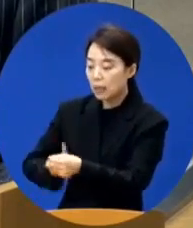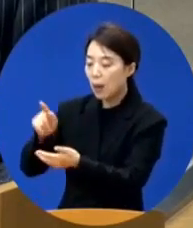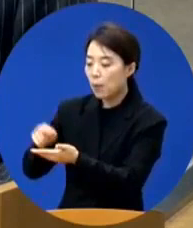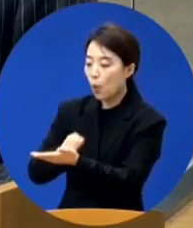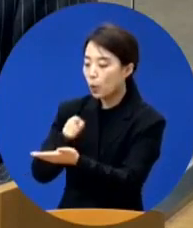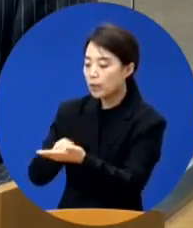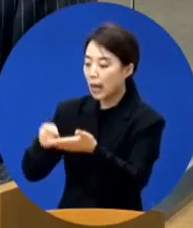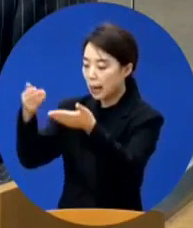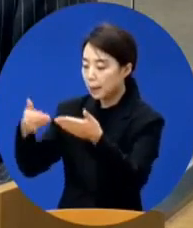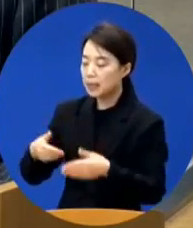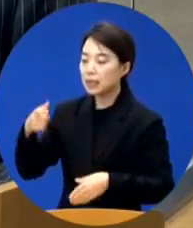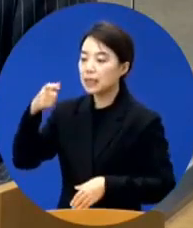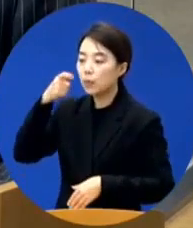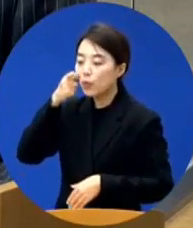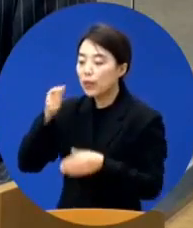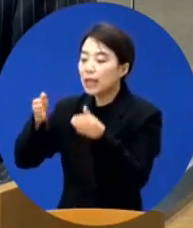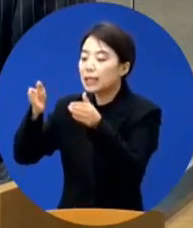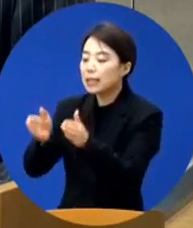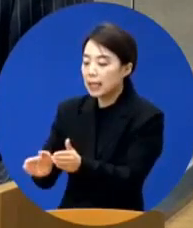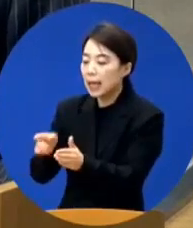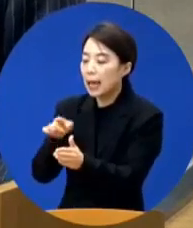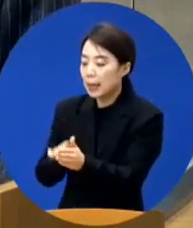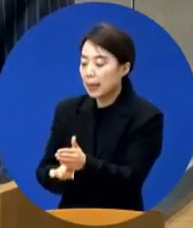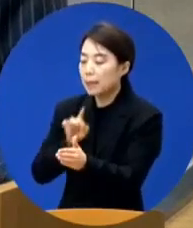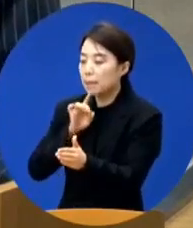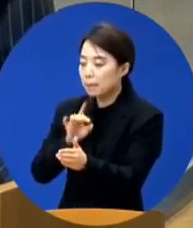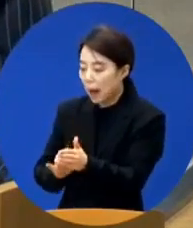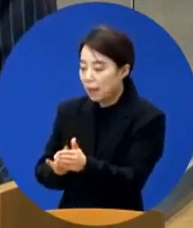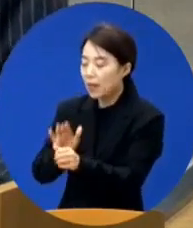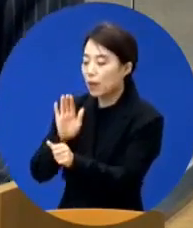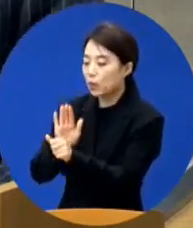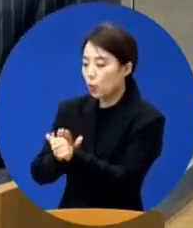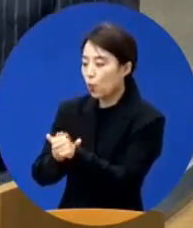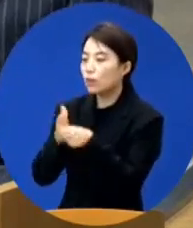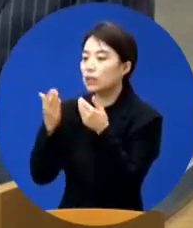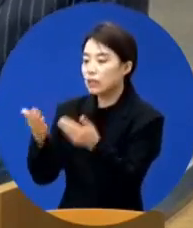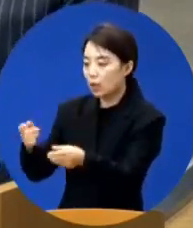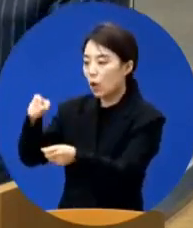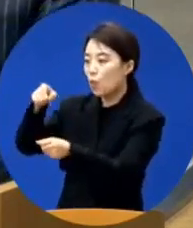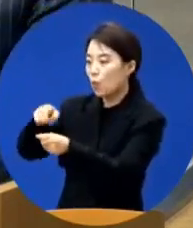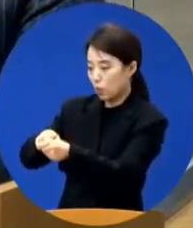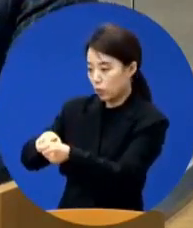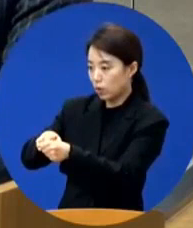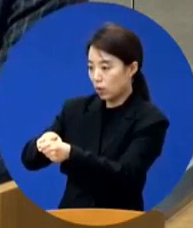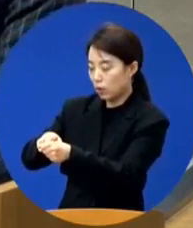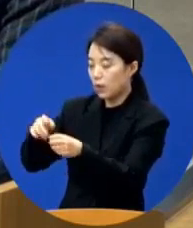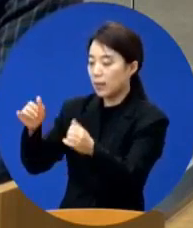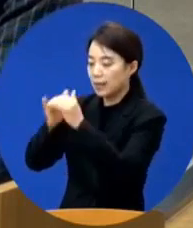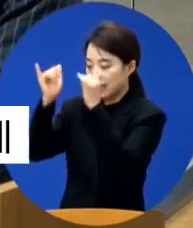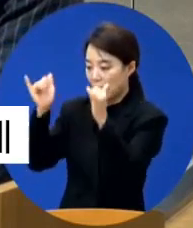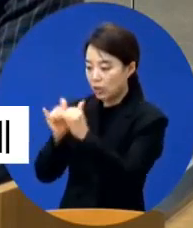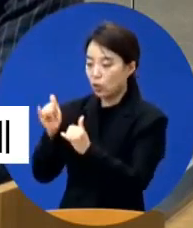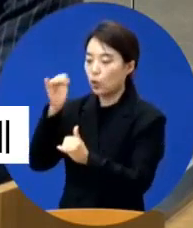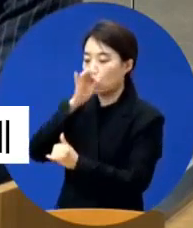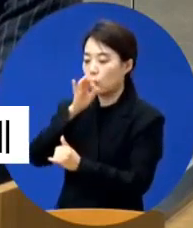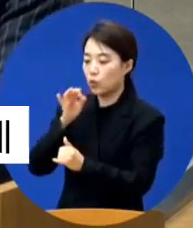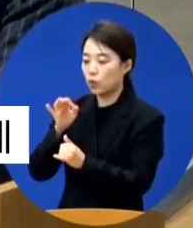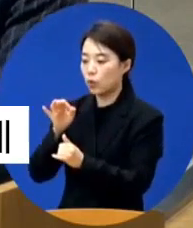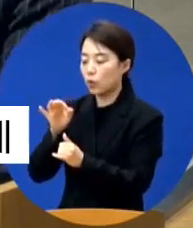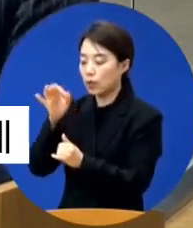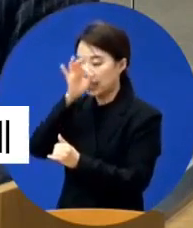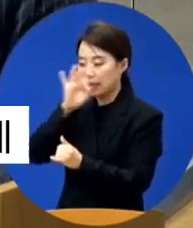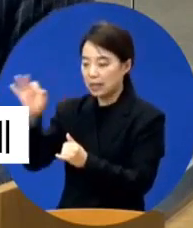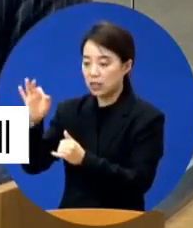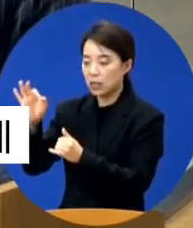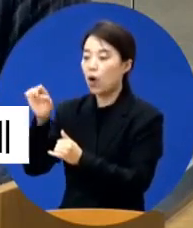보상받지 못하는 기간 동안에 일부 도움을 드려서 이제는 사회적으로 일정한 기간 지나면 시장에서 보상받도록